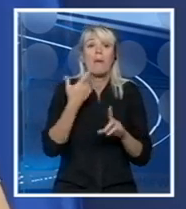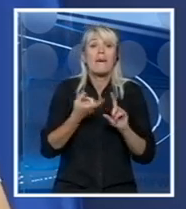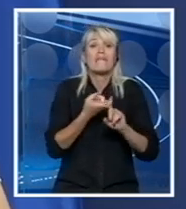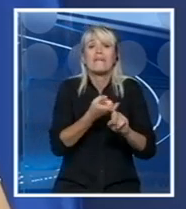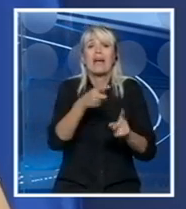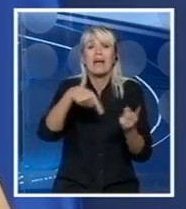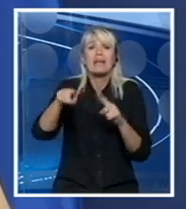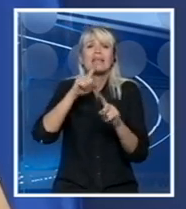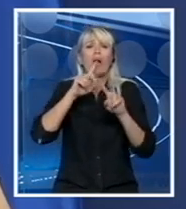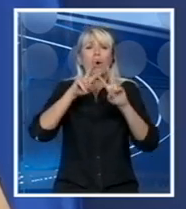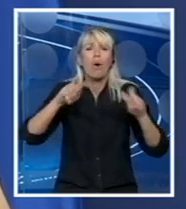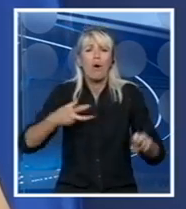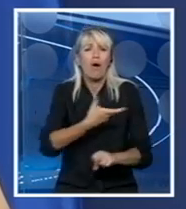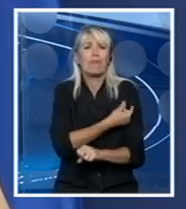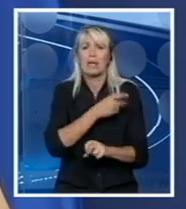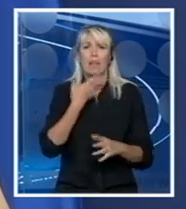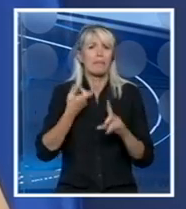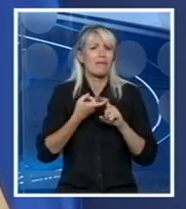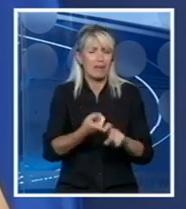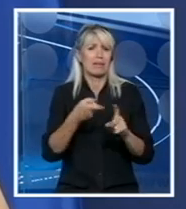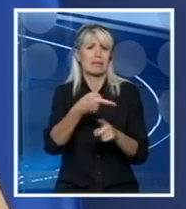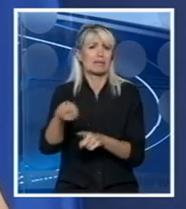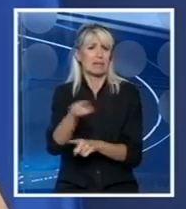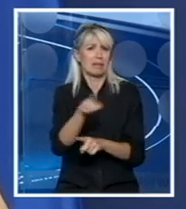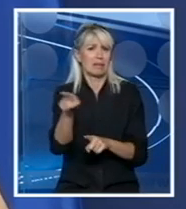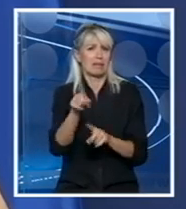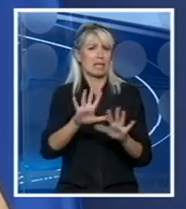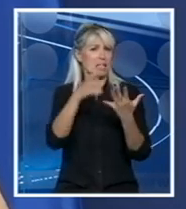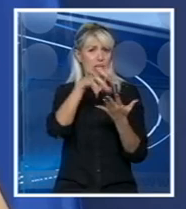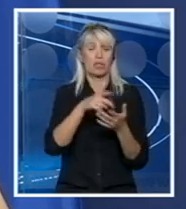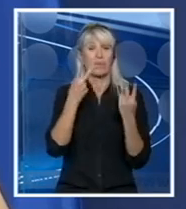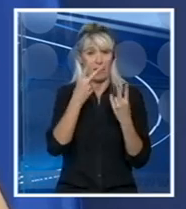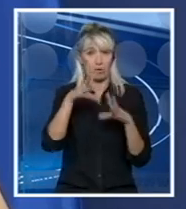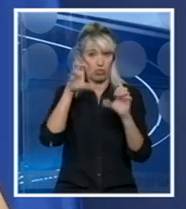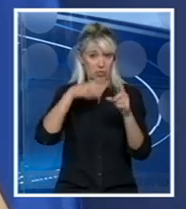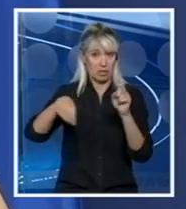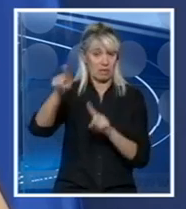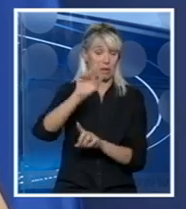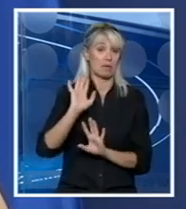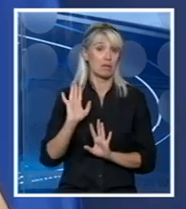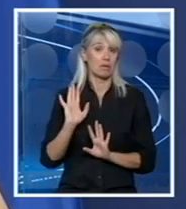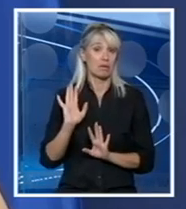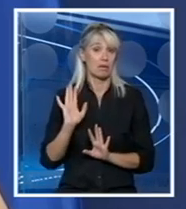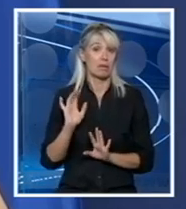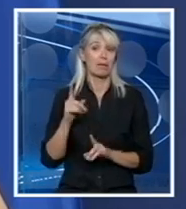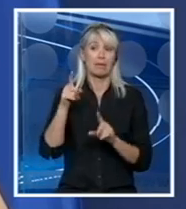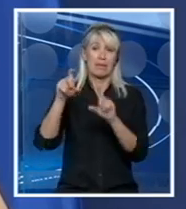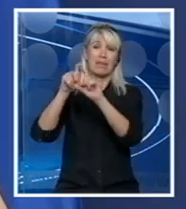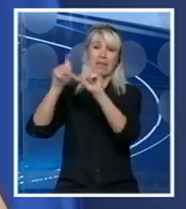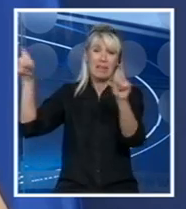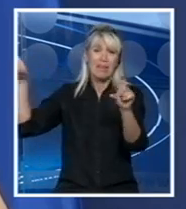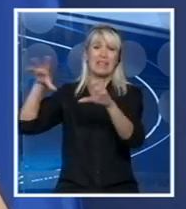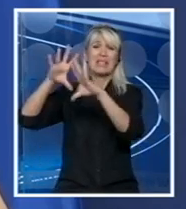štabom. To je bitno razumeti, jer kada čitave institucije